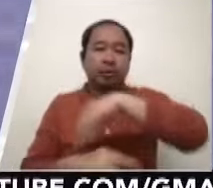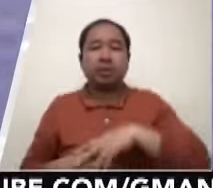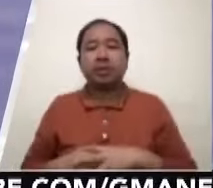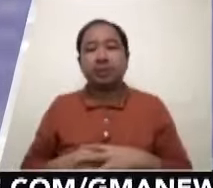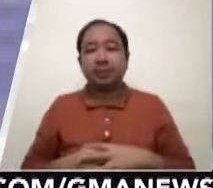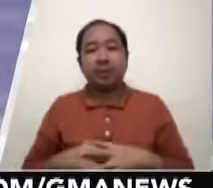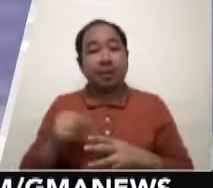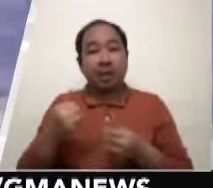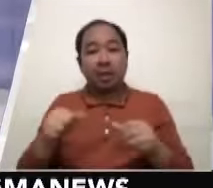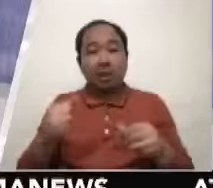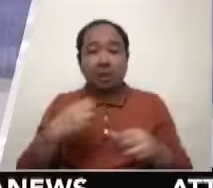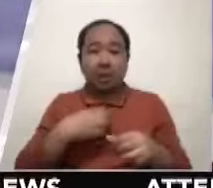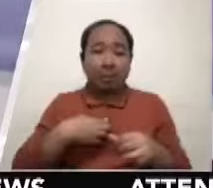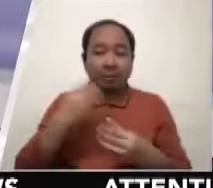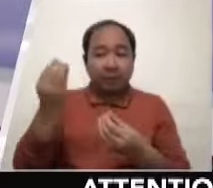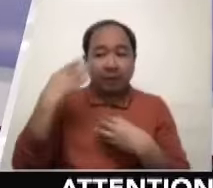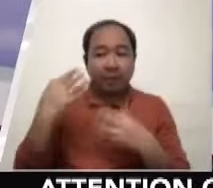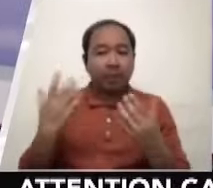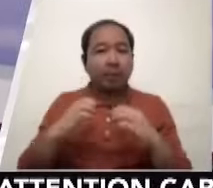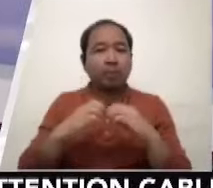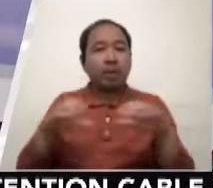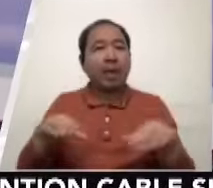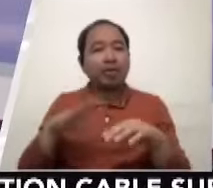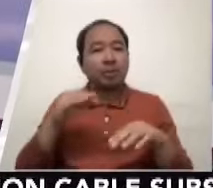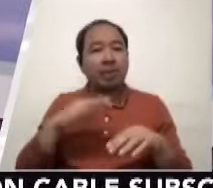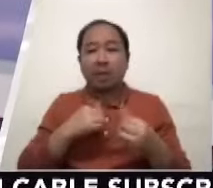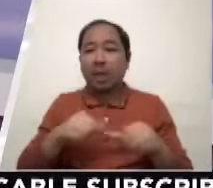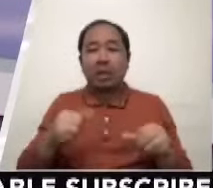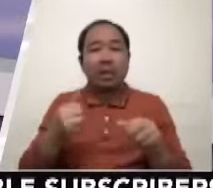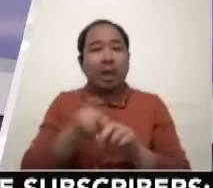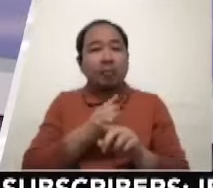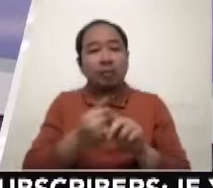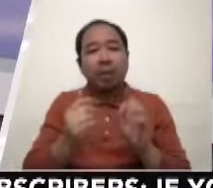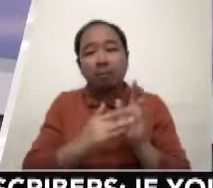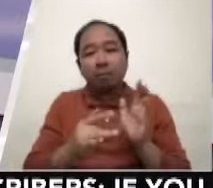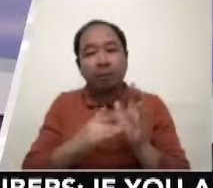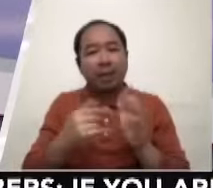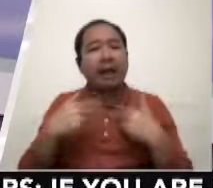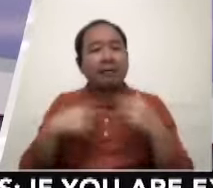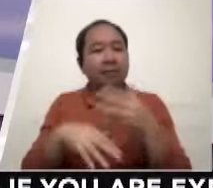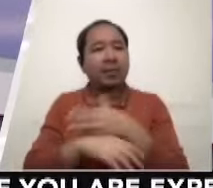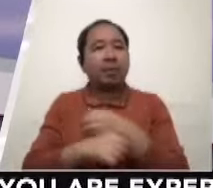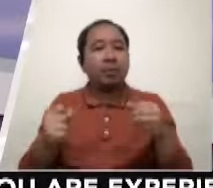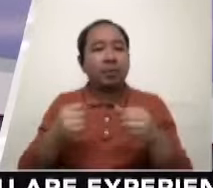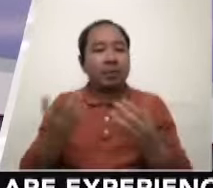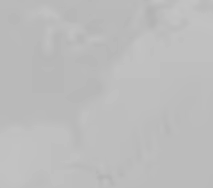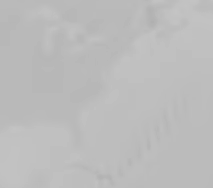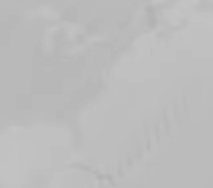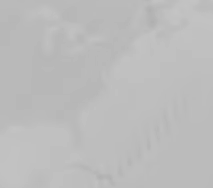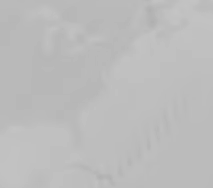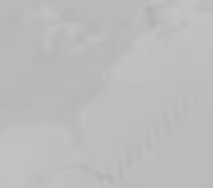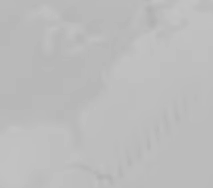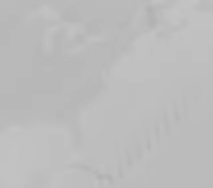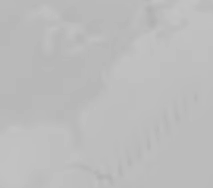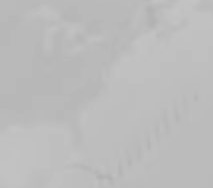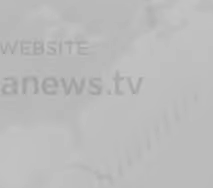Facebook page. Dahil sa anumang reklamo, pang-abuso o katiwalian, tiyak may katapat na aksyon sa inyong Kapuso Action Man!